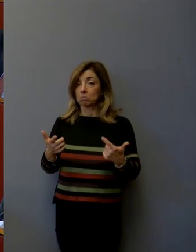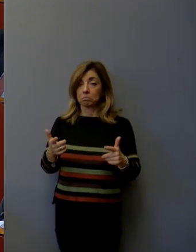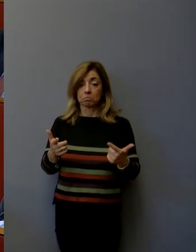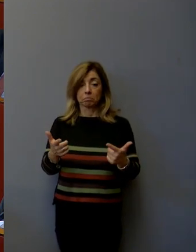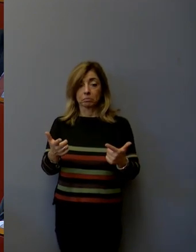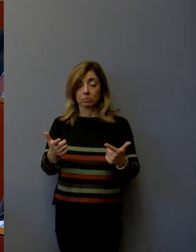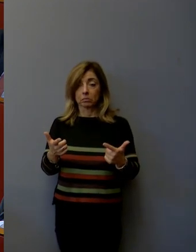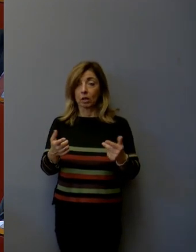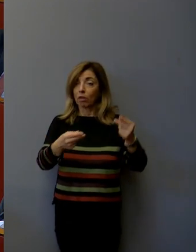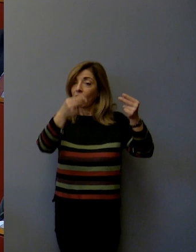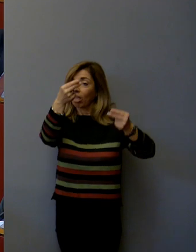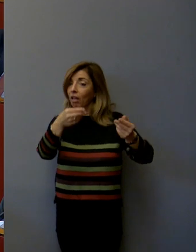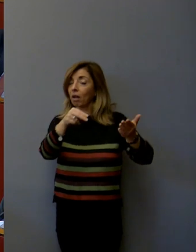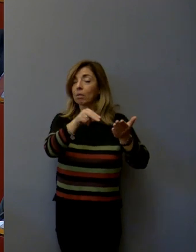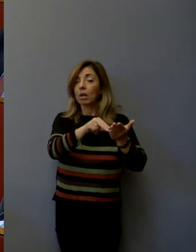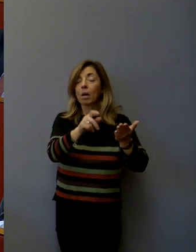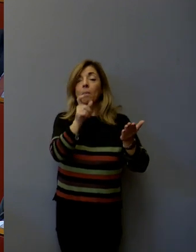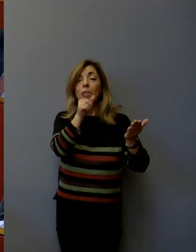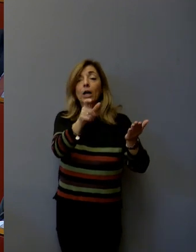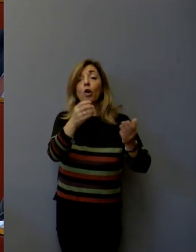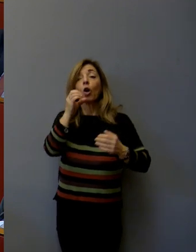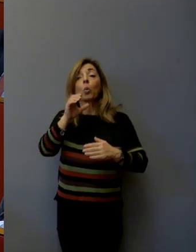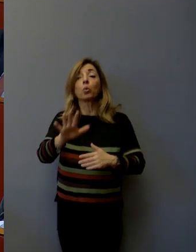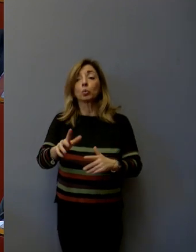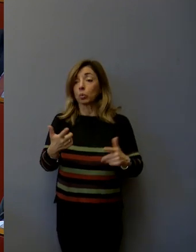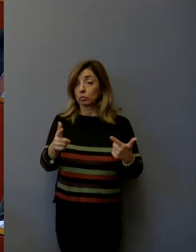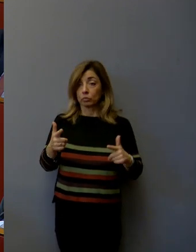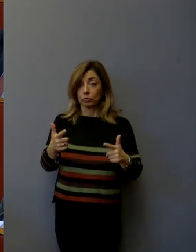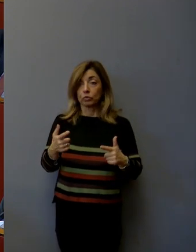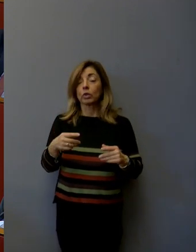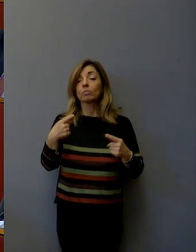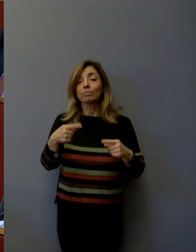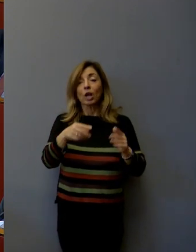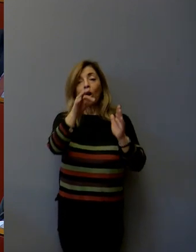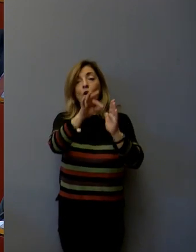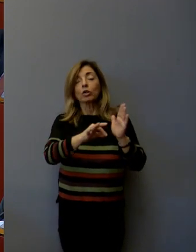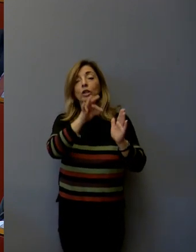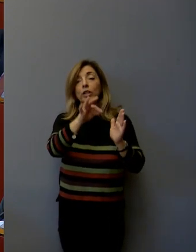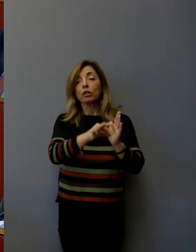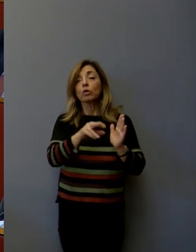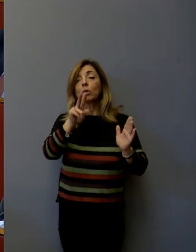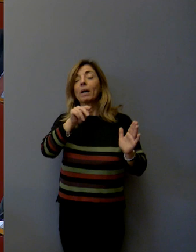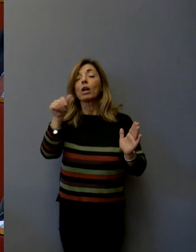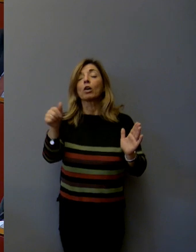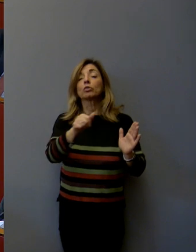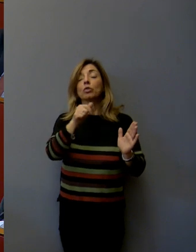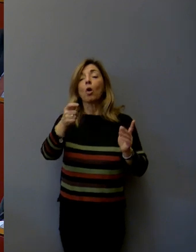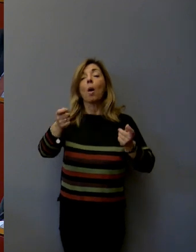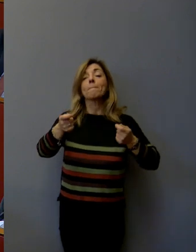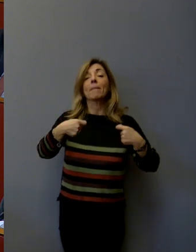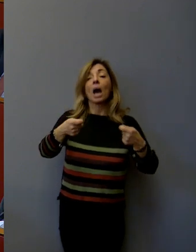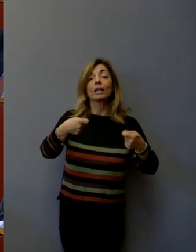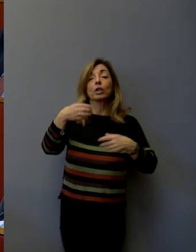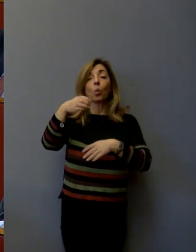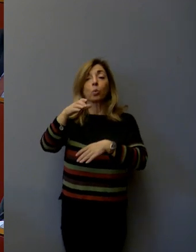che non c'è proprio la parola cultura ne parlerò negli ordini del giorno parliamo solo di marketing culturale escludendo quindi